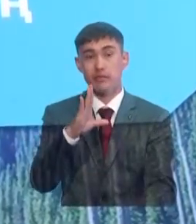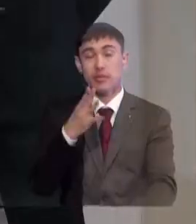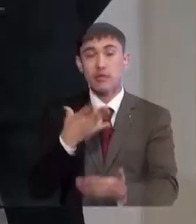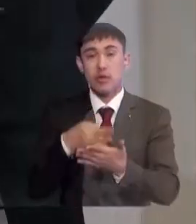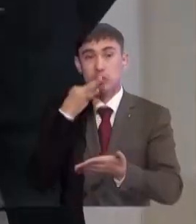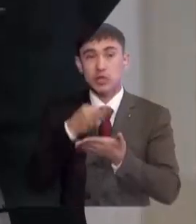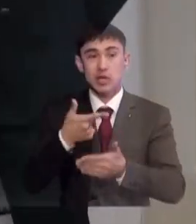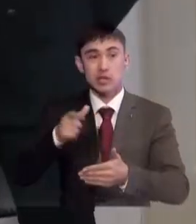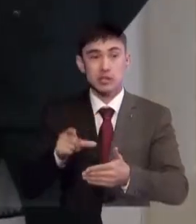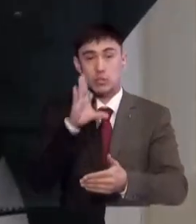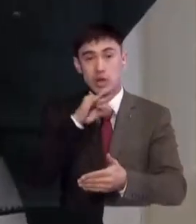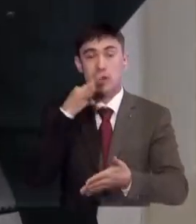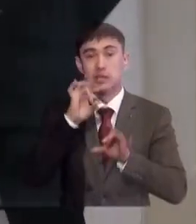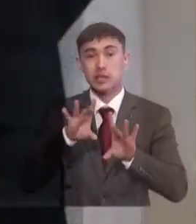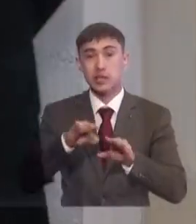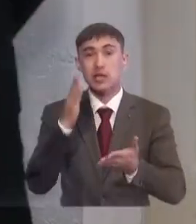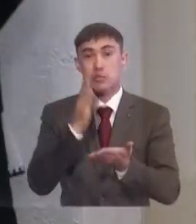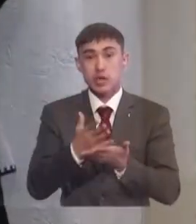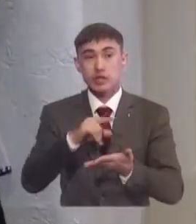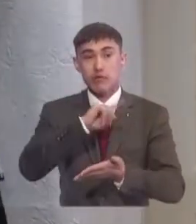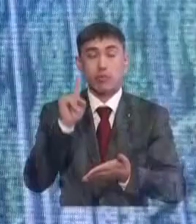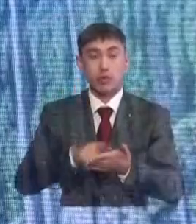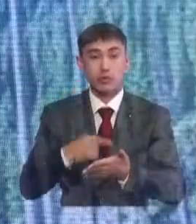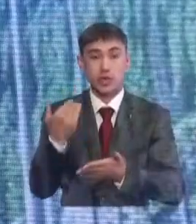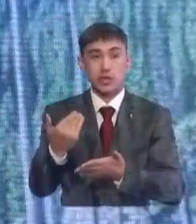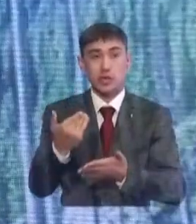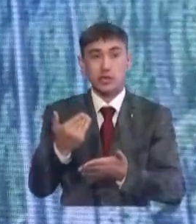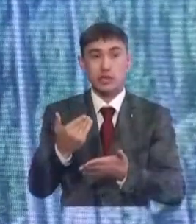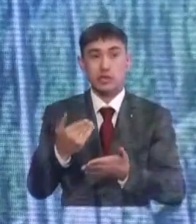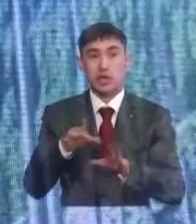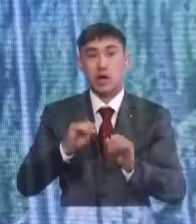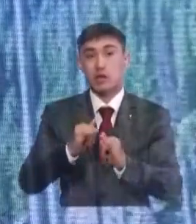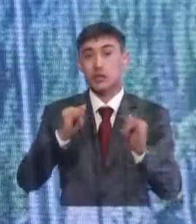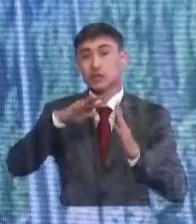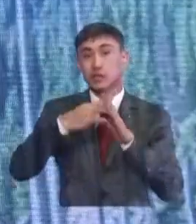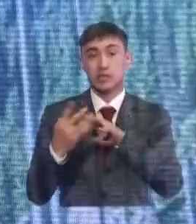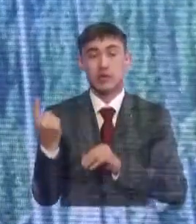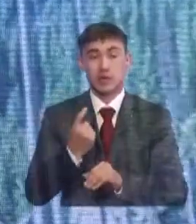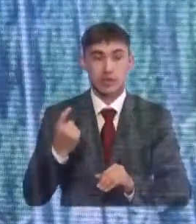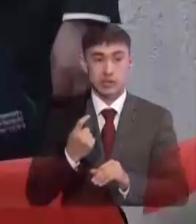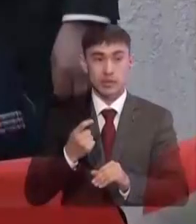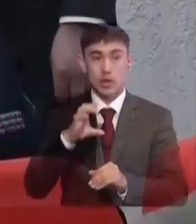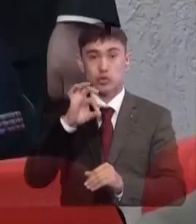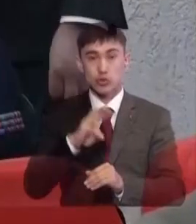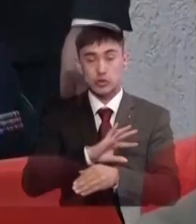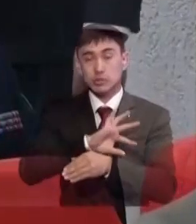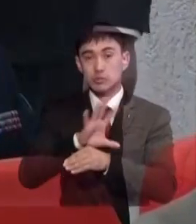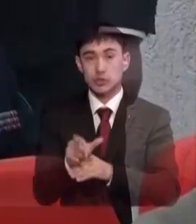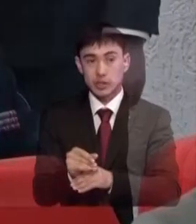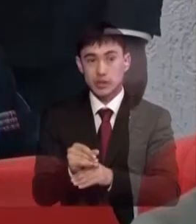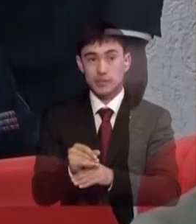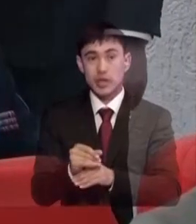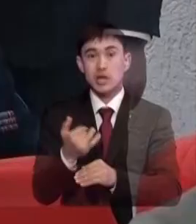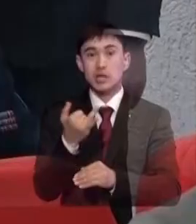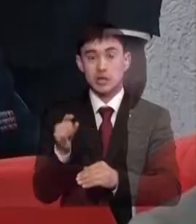свою очередь граждане смогли озвучить имеющиеся вопросы, касающиеся развития сельского хозяйства, социального обеспечения, в